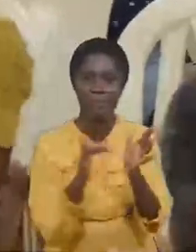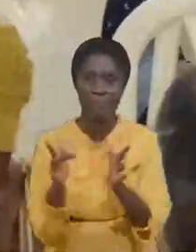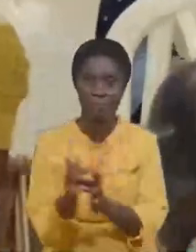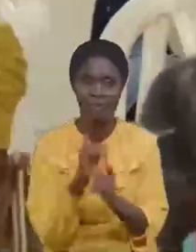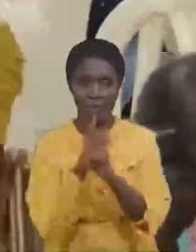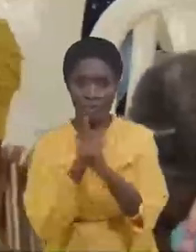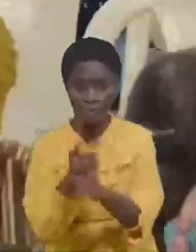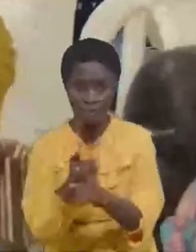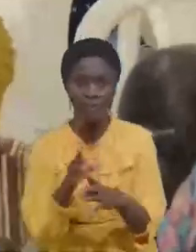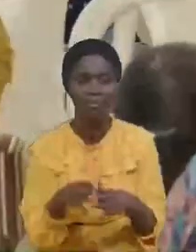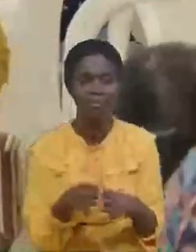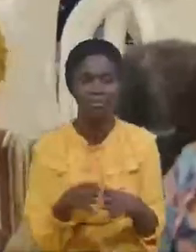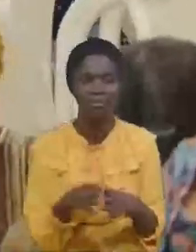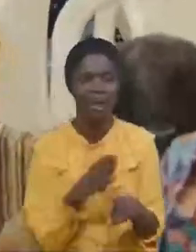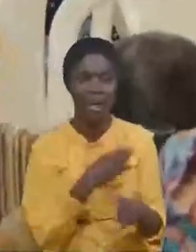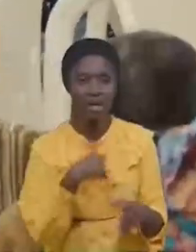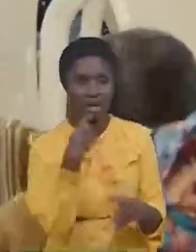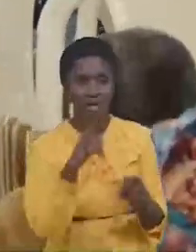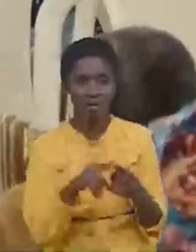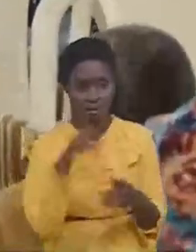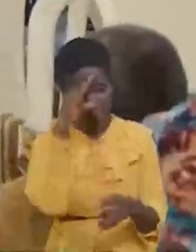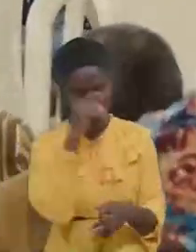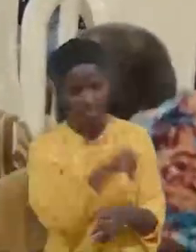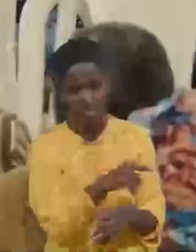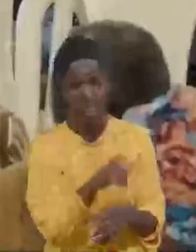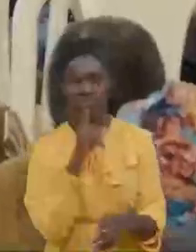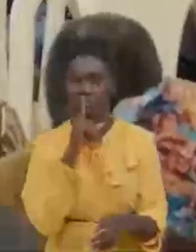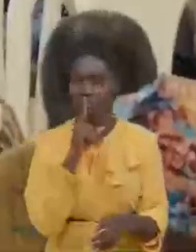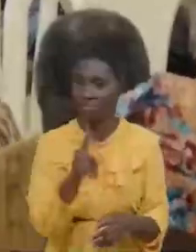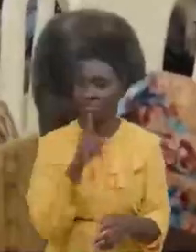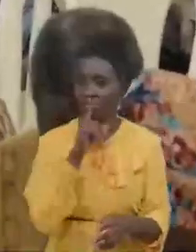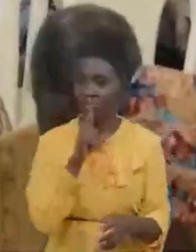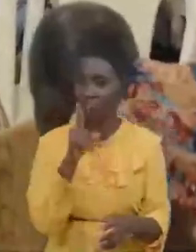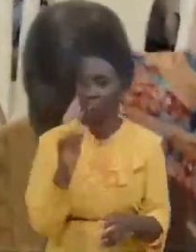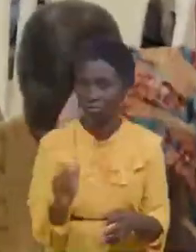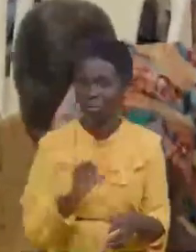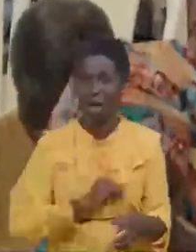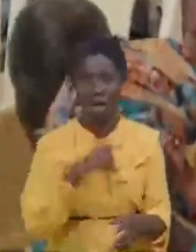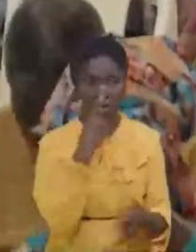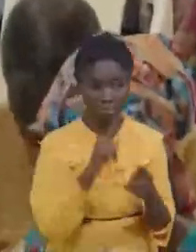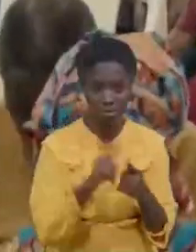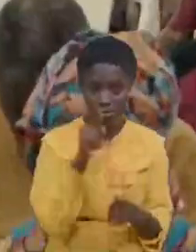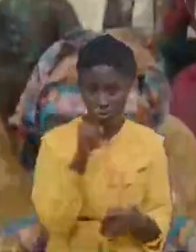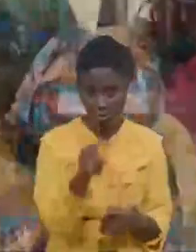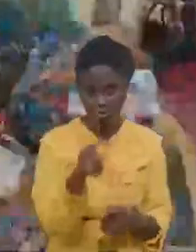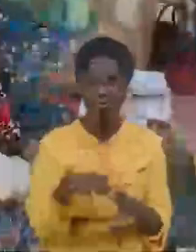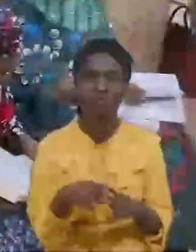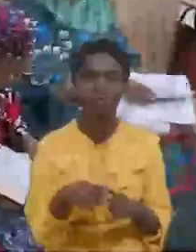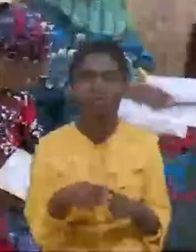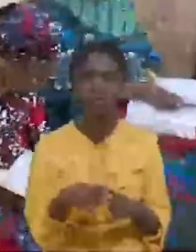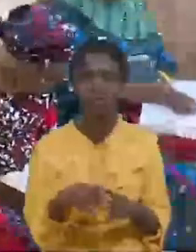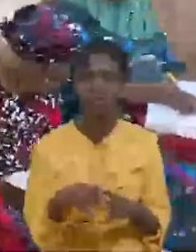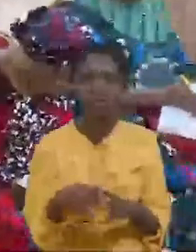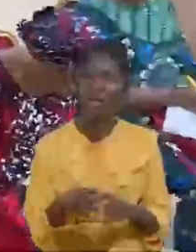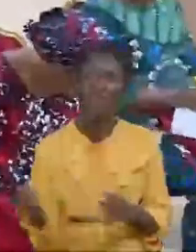Jésus lui répondit, « en vérité, je te le dis, si